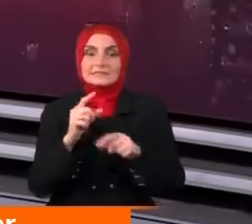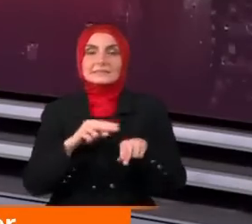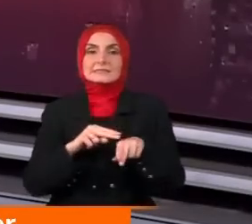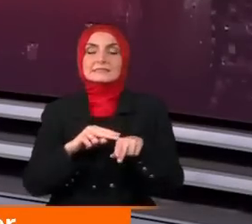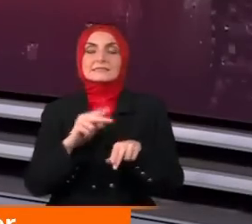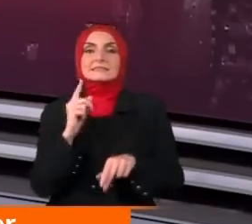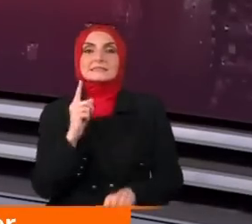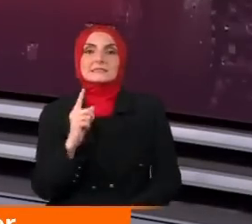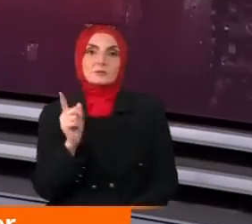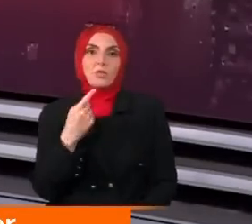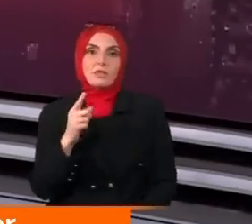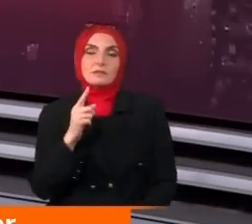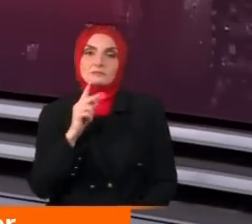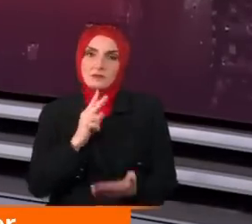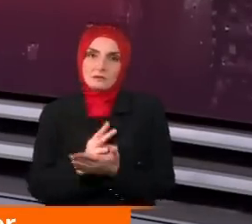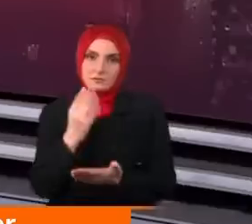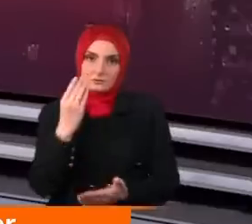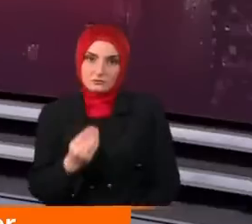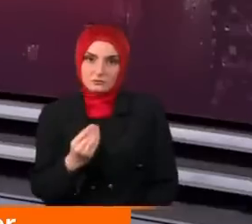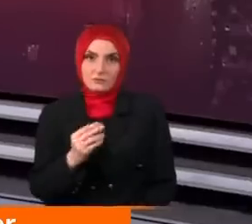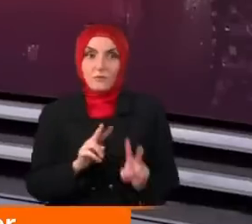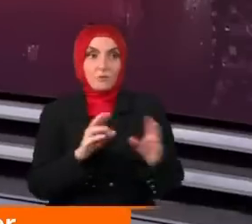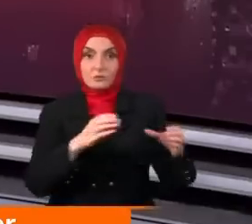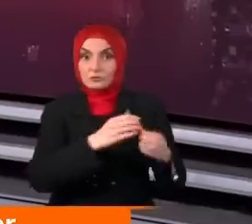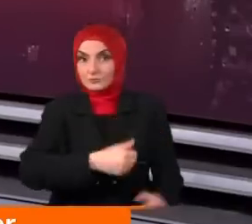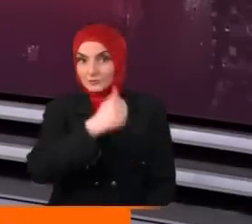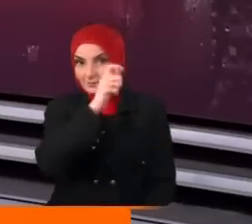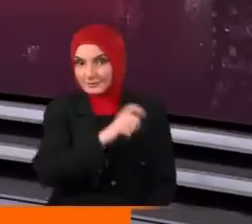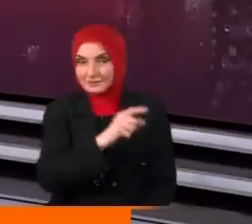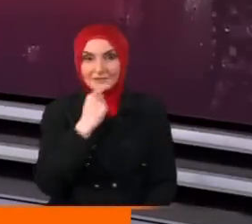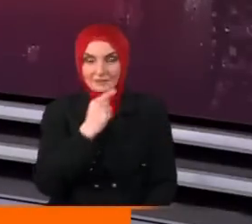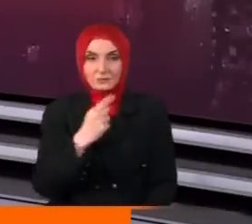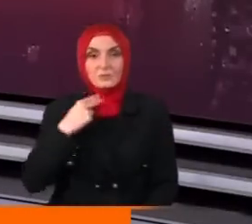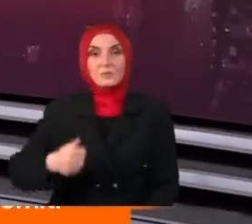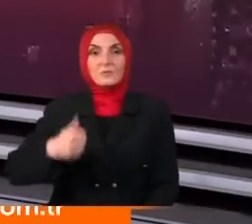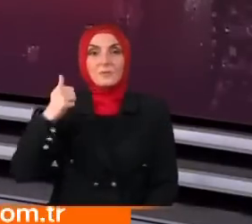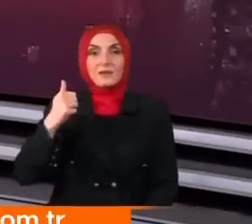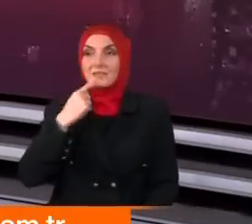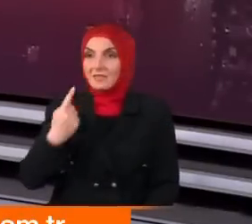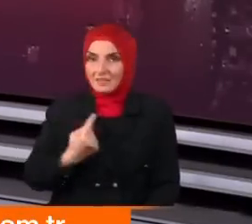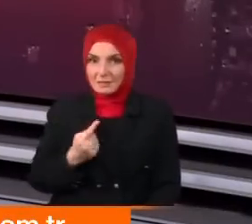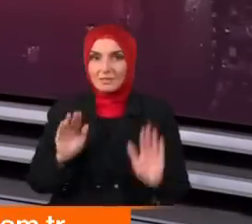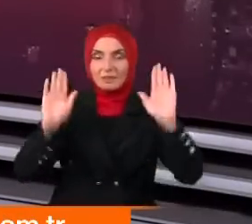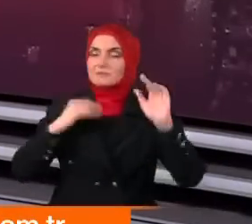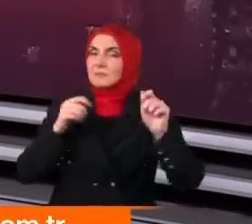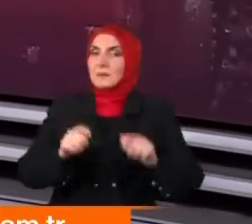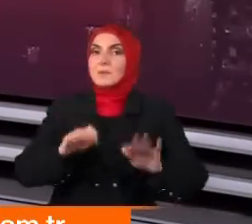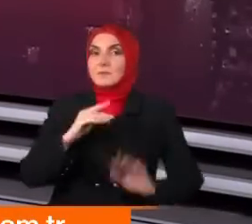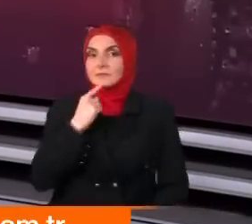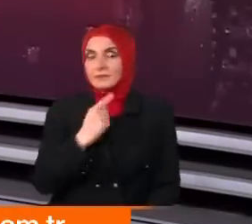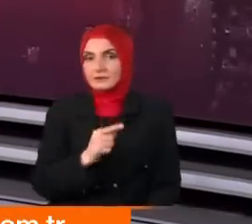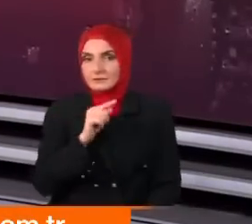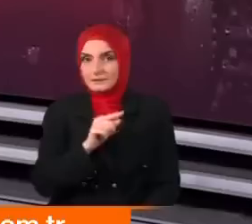isim Wagner kurucusu Prigojin ise kimsenin Putin'in emriyle teslim olmaya niyeti yok açıklaması yaptı. Wagner'in ele geçirdiği